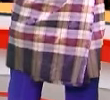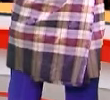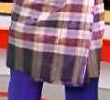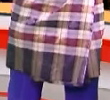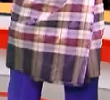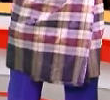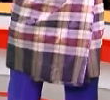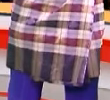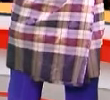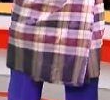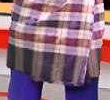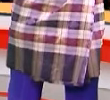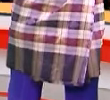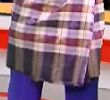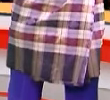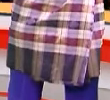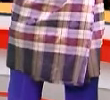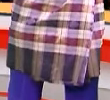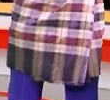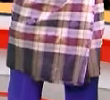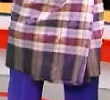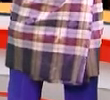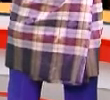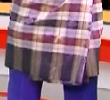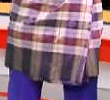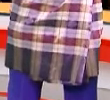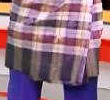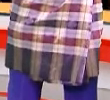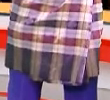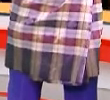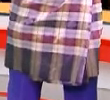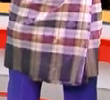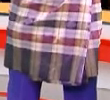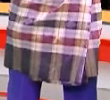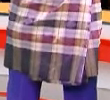Fatil Hidayat Ghazali danashidin Abdul Rahman dalam nasional